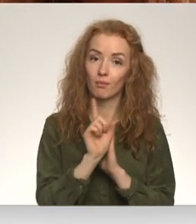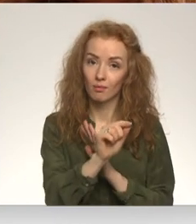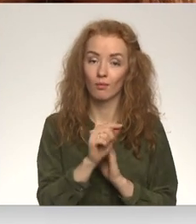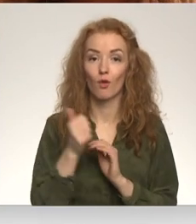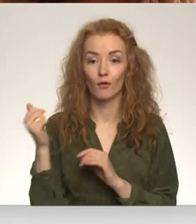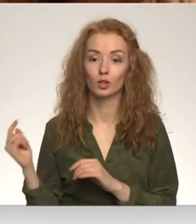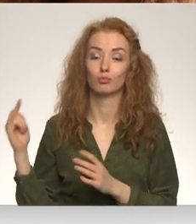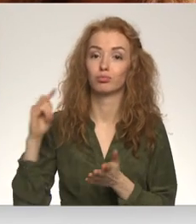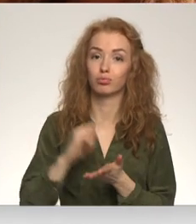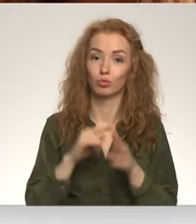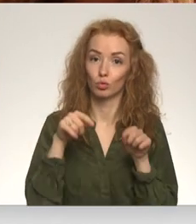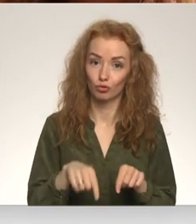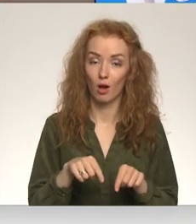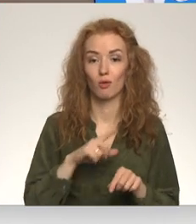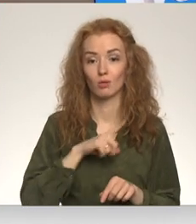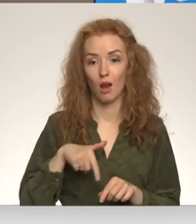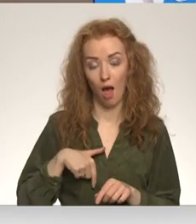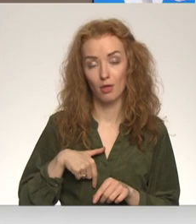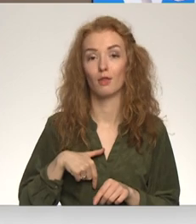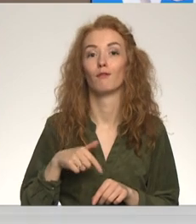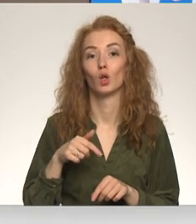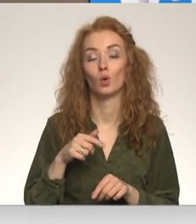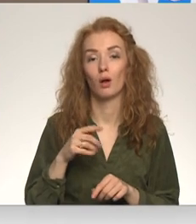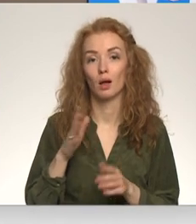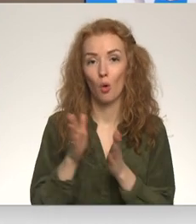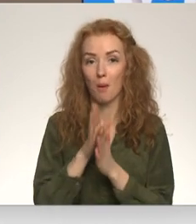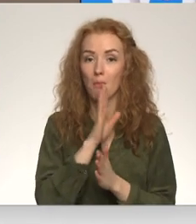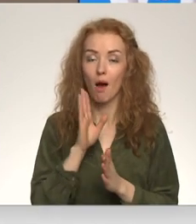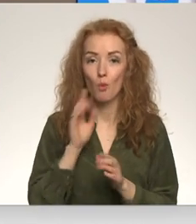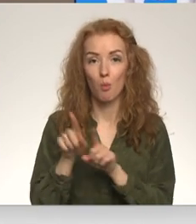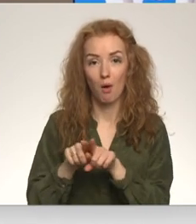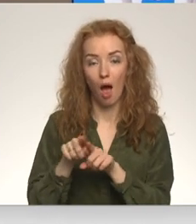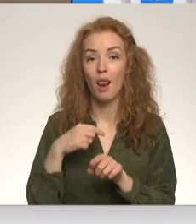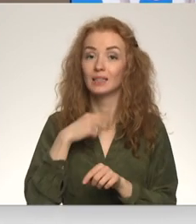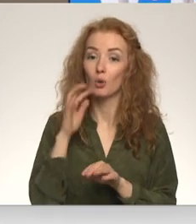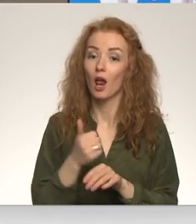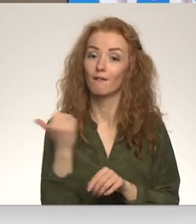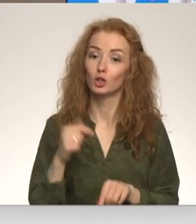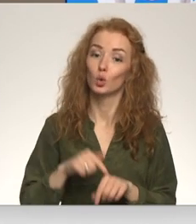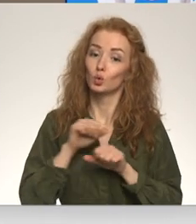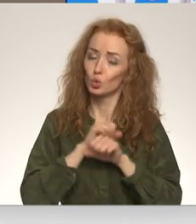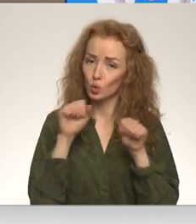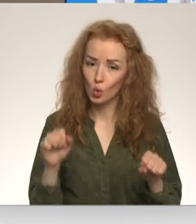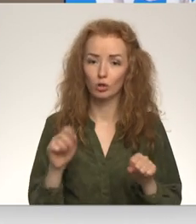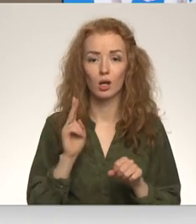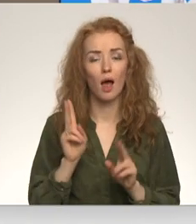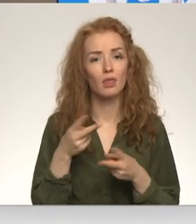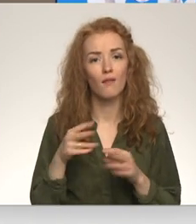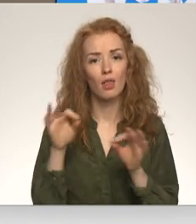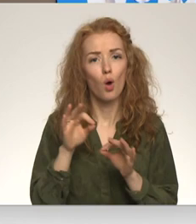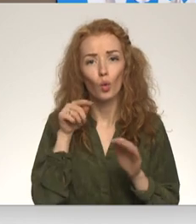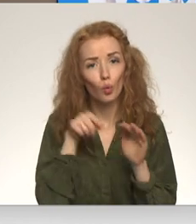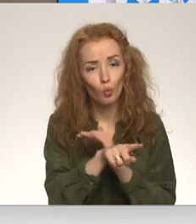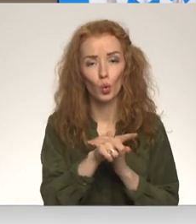atlidoja Latvijas ar mammu un brāli. Nu, es gribētu, lai viņš tad justos droši tā, lai zinātu, ka nekur nevajadzēs mūkt un